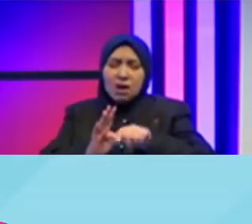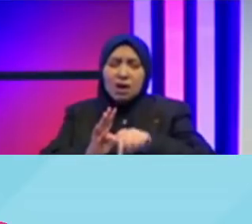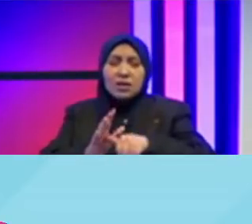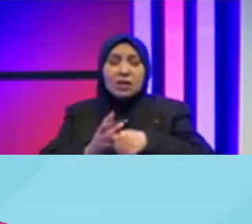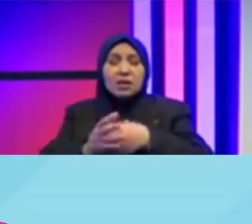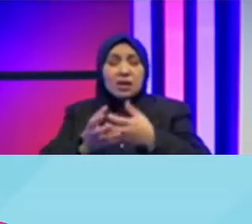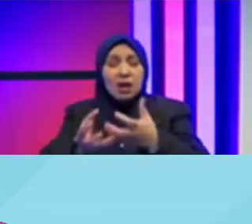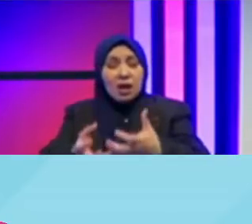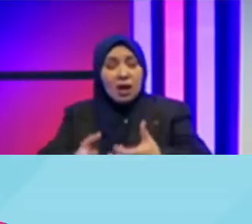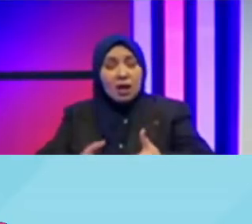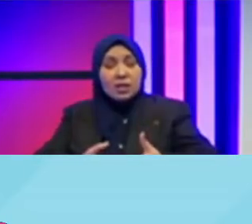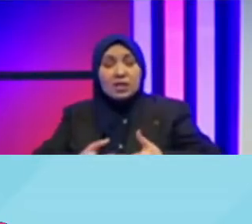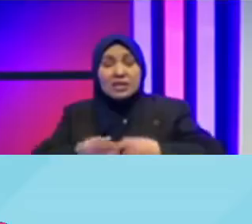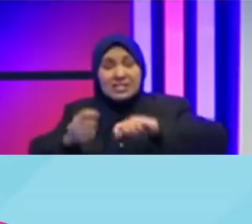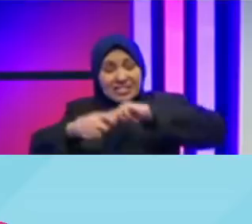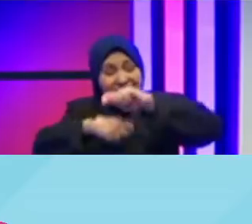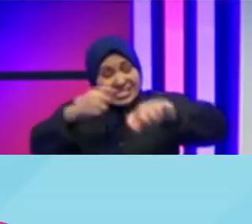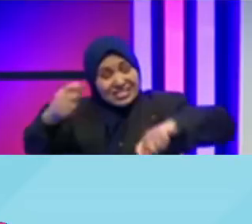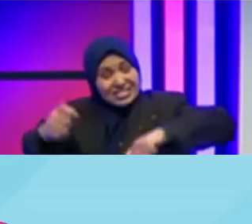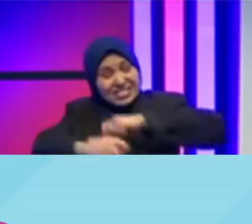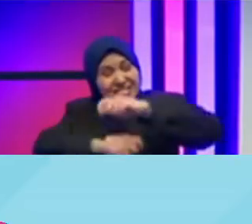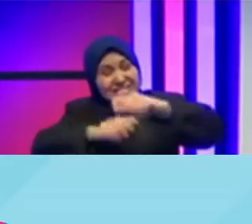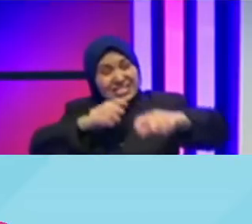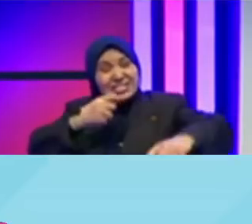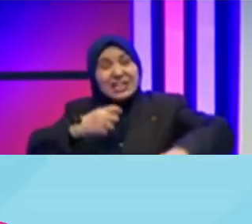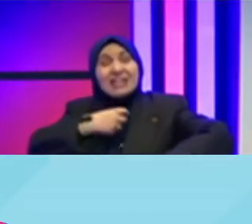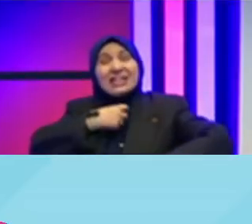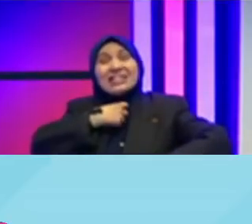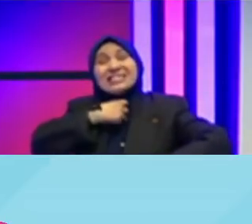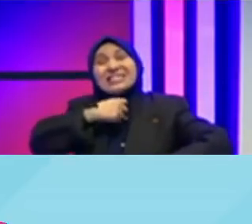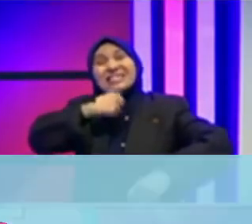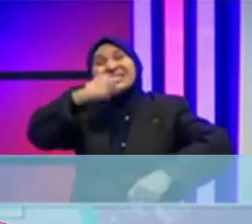ثم ليقطع